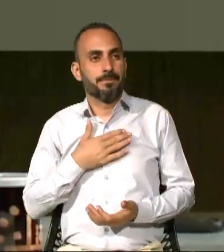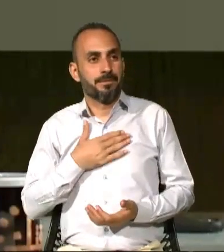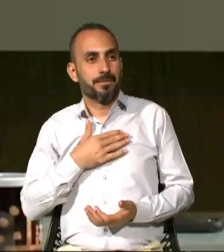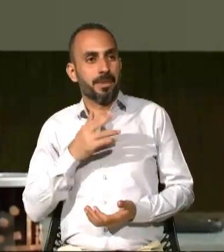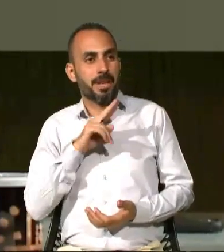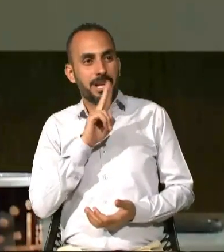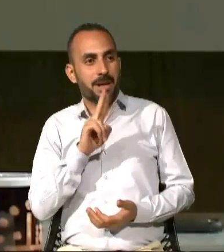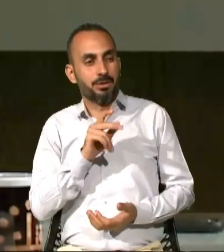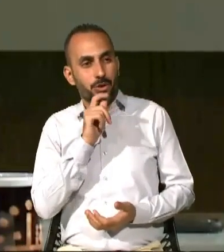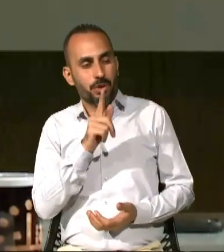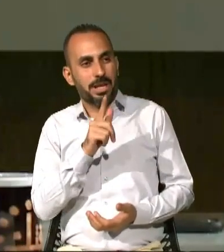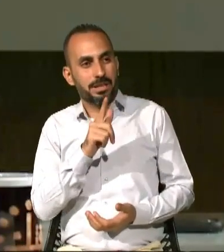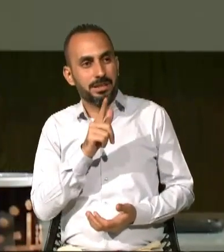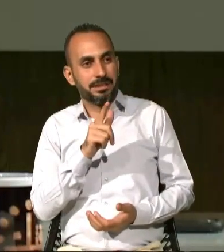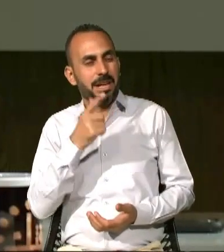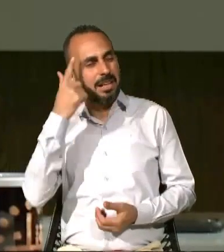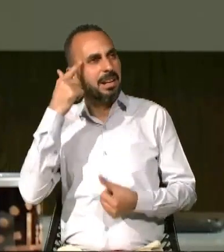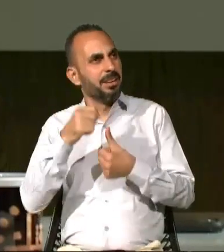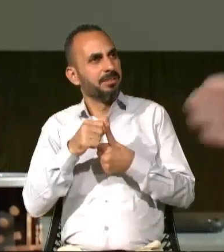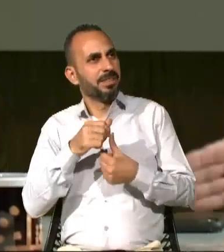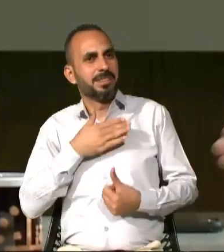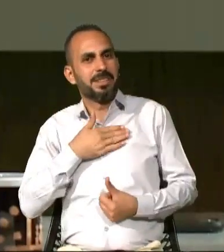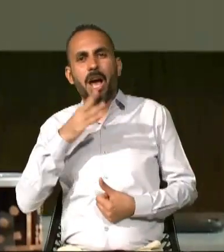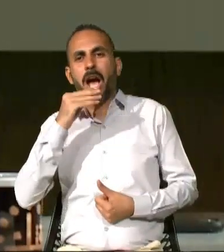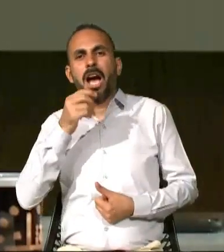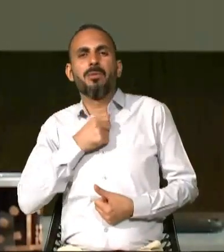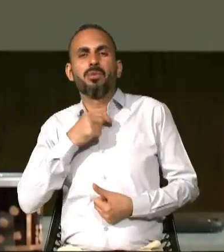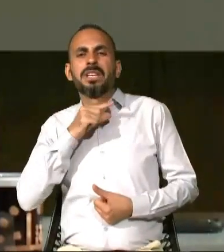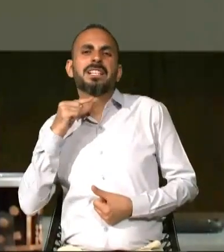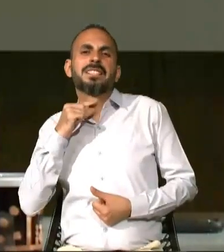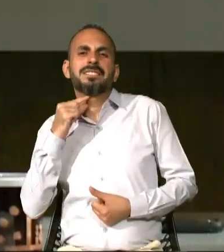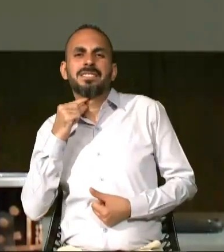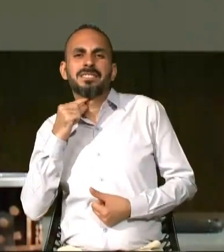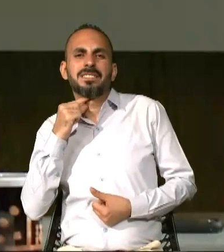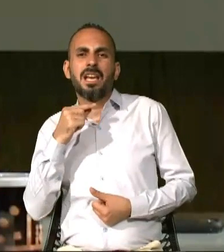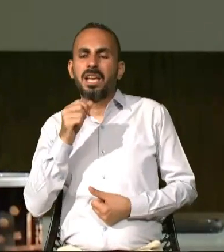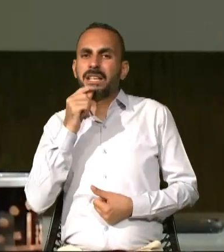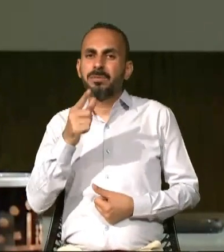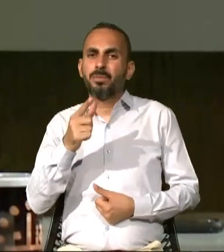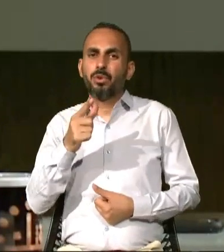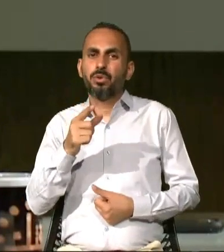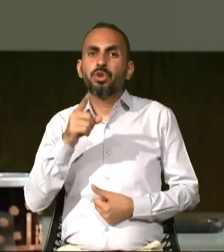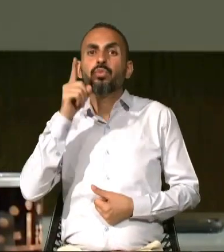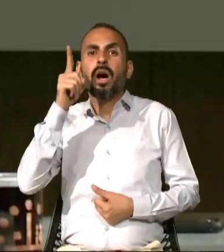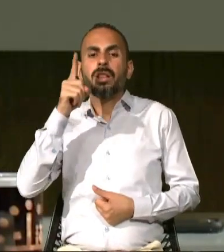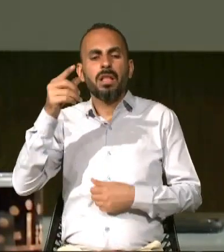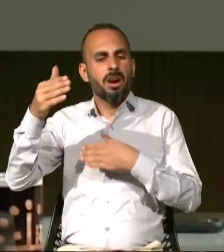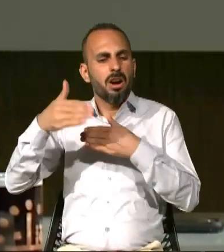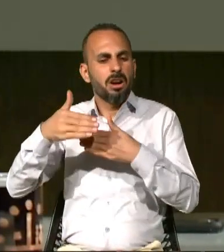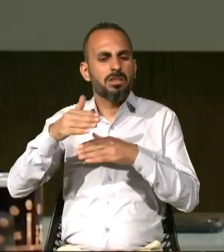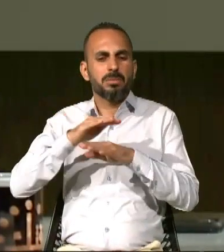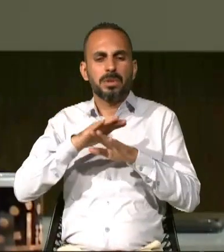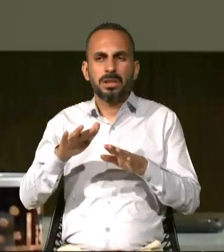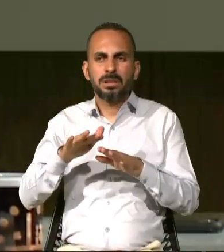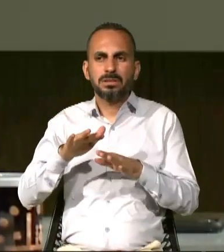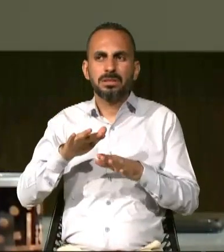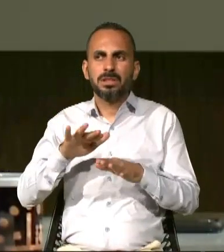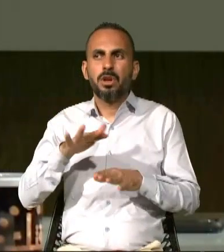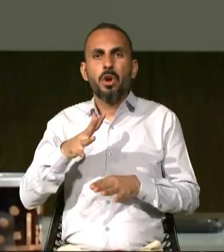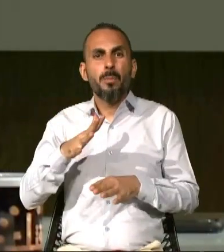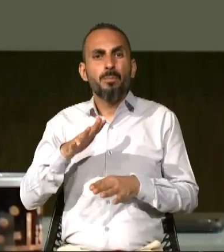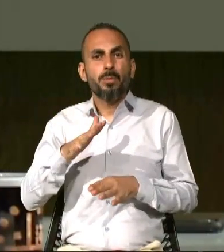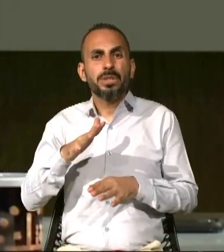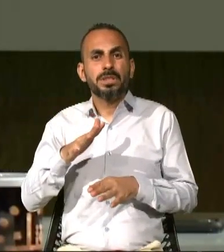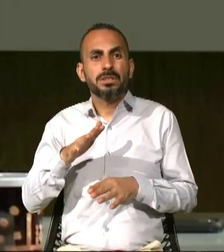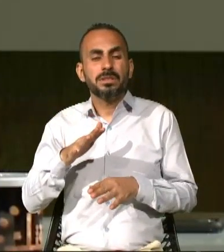ابويا كان بيوعظ، لان ابويا كان قسيس يعني، عن مجيء المسيح. وكان بيقول خلاص يمكن احتمال يوم الاربع ما يجيش. لو